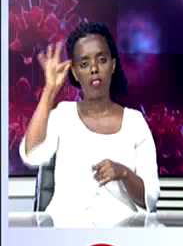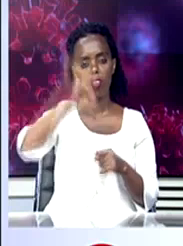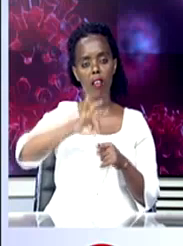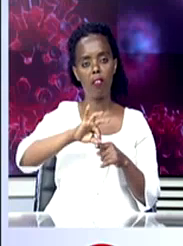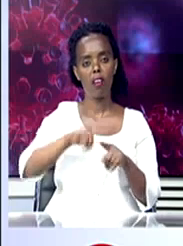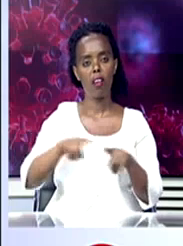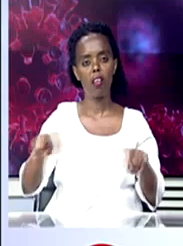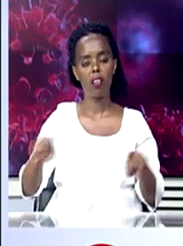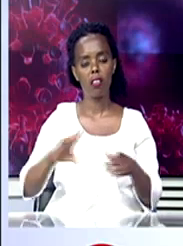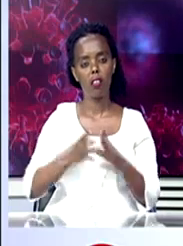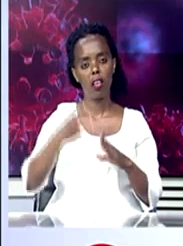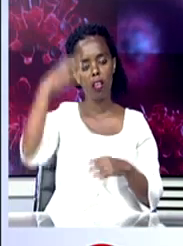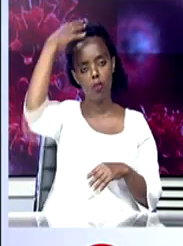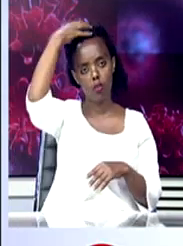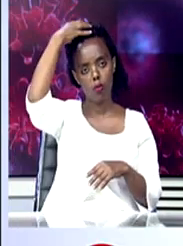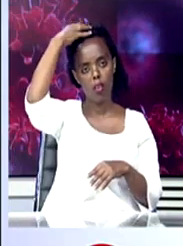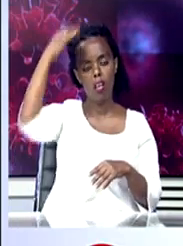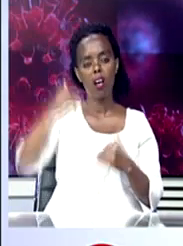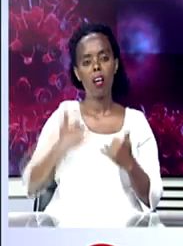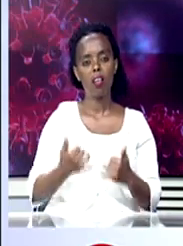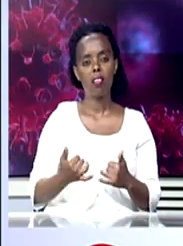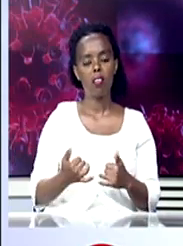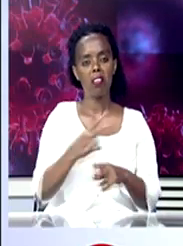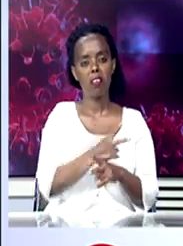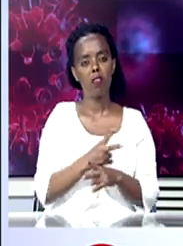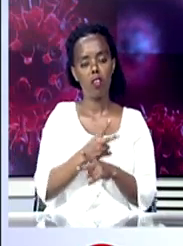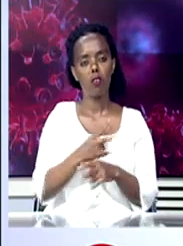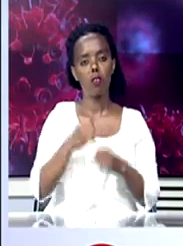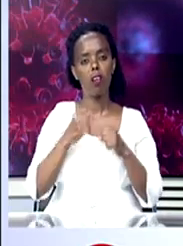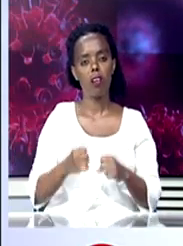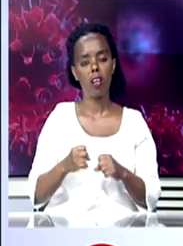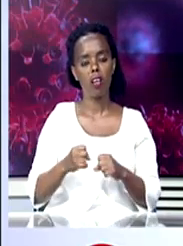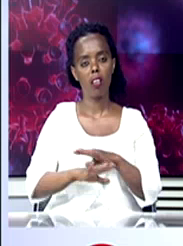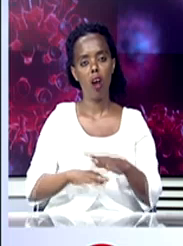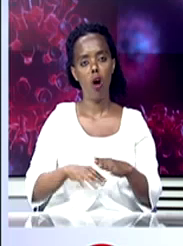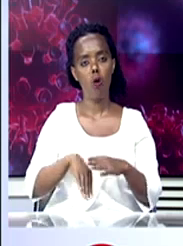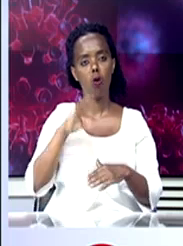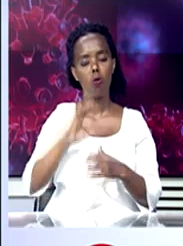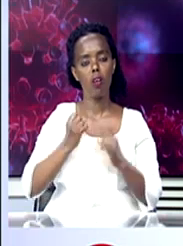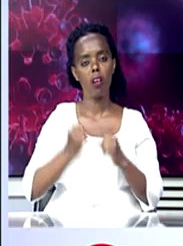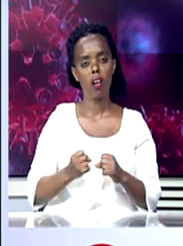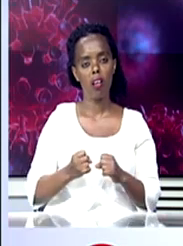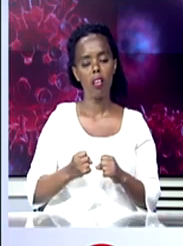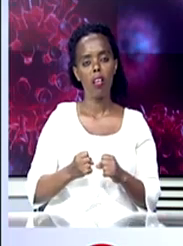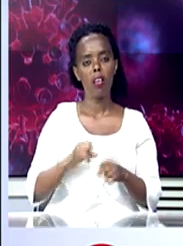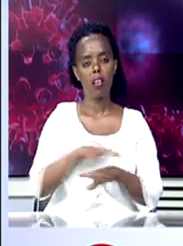addaa kennee mootummaan haalatti isaan keer ta'uu danda'an kana jalaa ooluu danda'an baraaramuu danda'an irratti